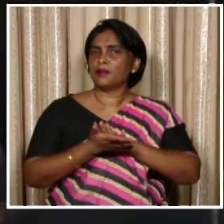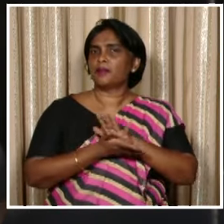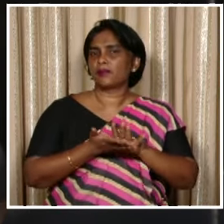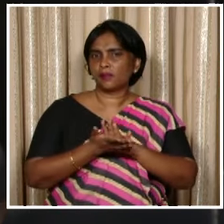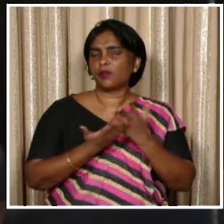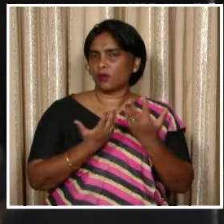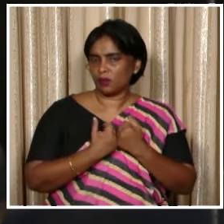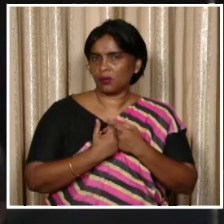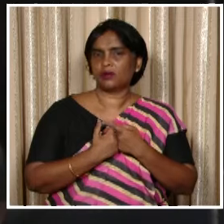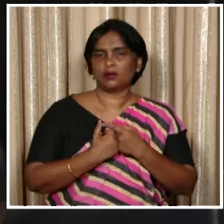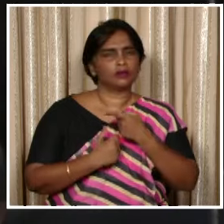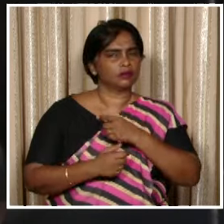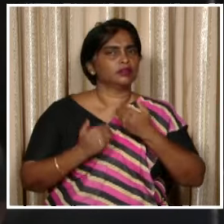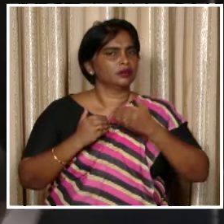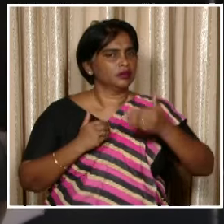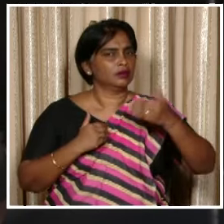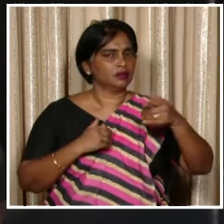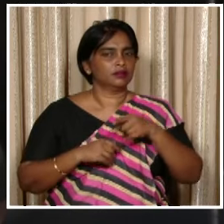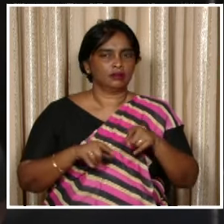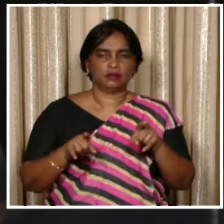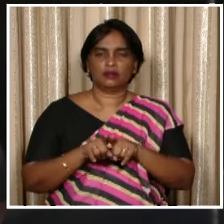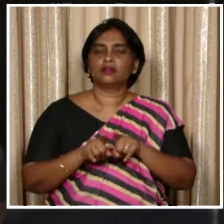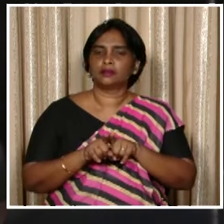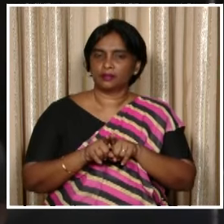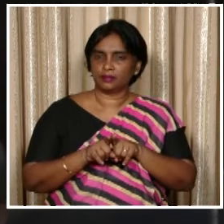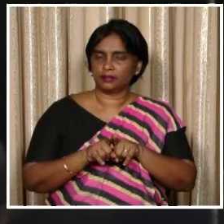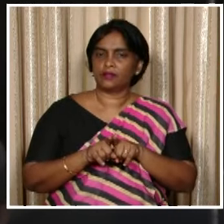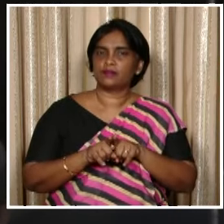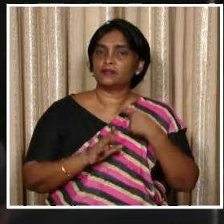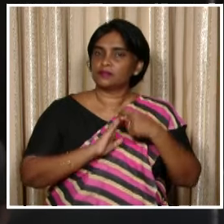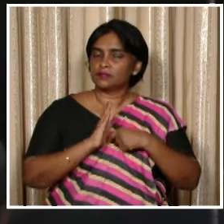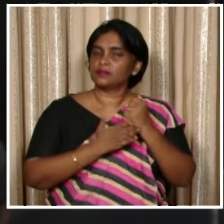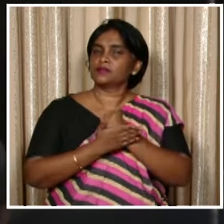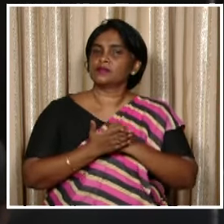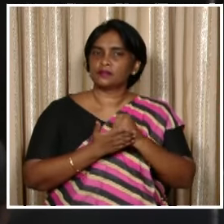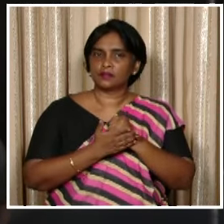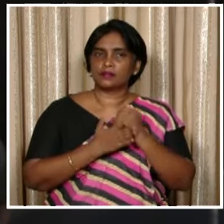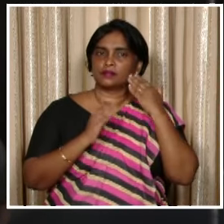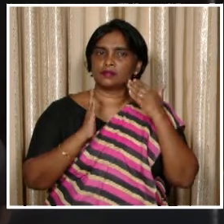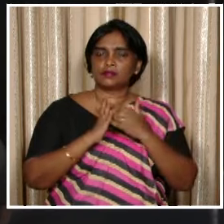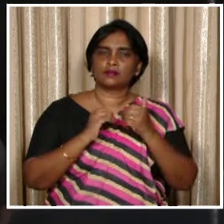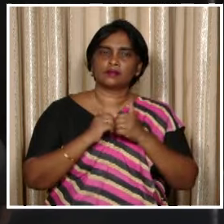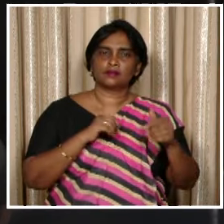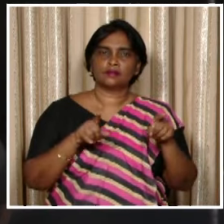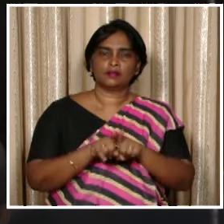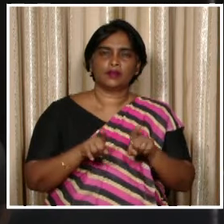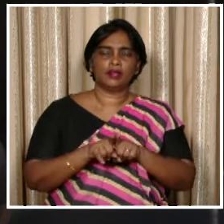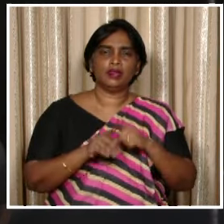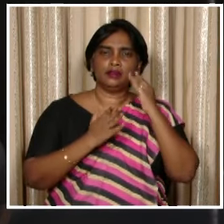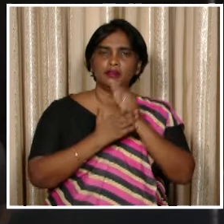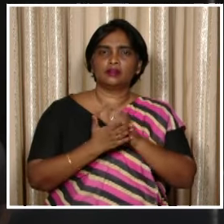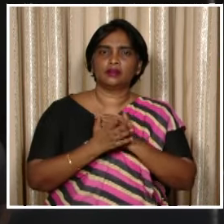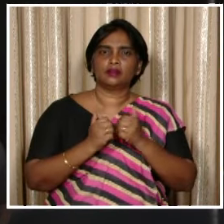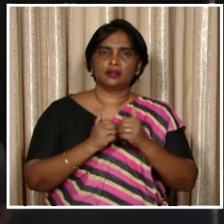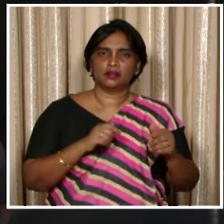කිරීමක් අවශ්‍යයි. මොකද දිගින් දිගටම රටේ හැමතැනම මාධ්‍ය කියනවා ජනාධිපතිතුමා